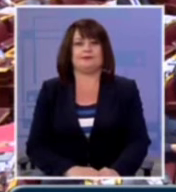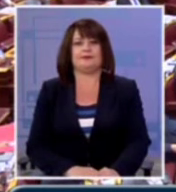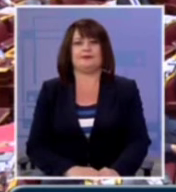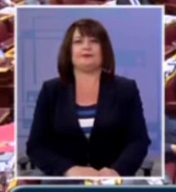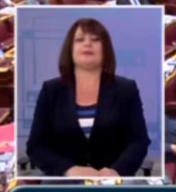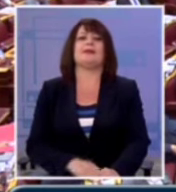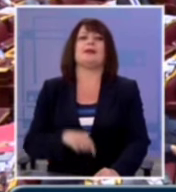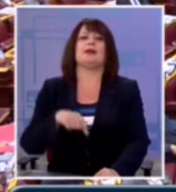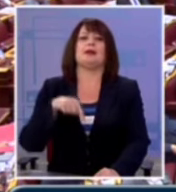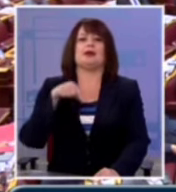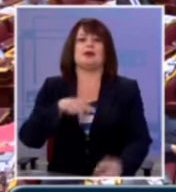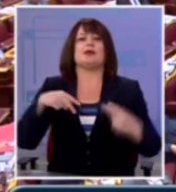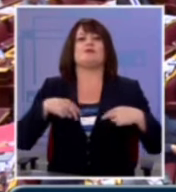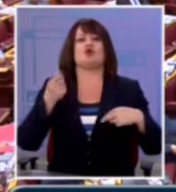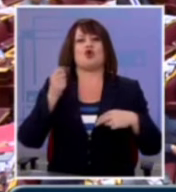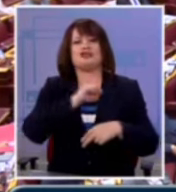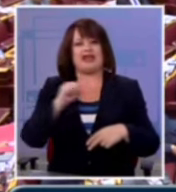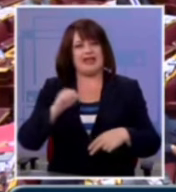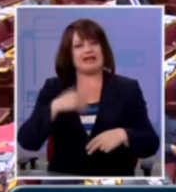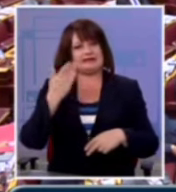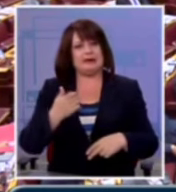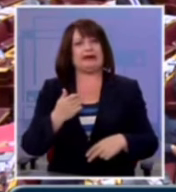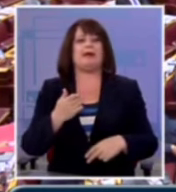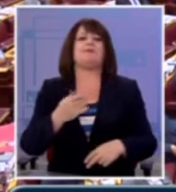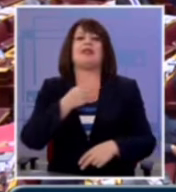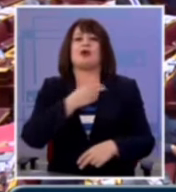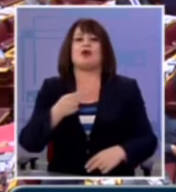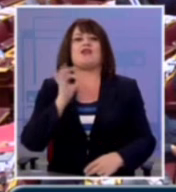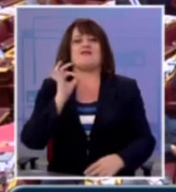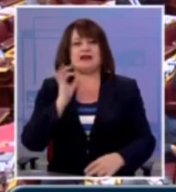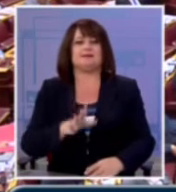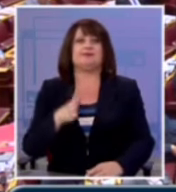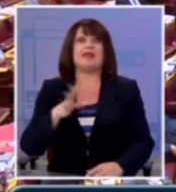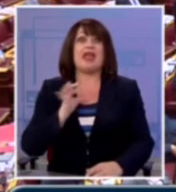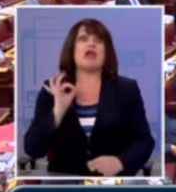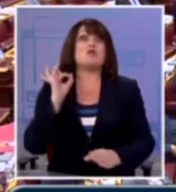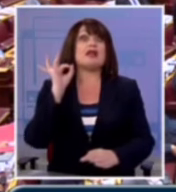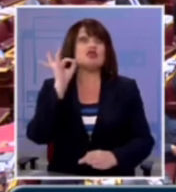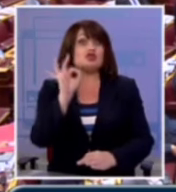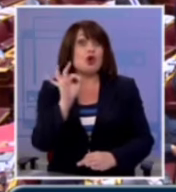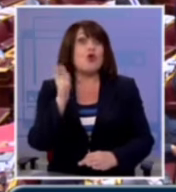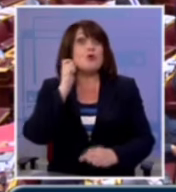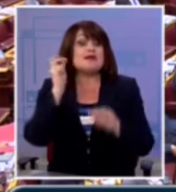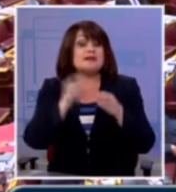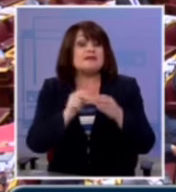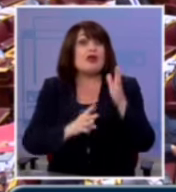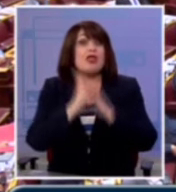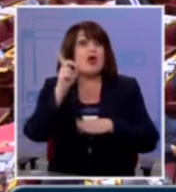Φίλησε, πέτε. Ελάτε, κύριε Υπουργέ. 12 είναι ο στόχος για την ονομαστική. Ελάτε, κύριε